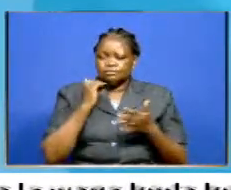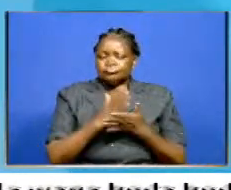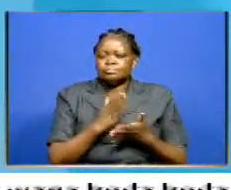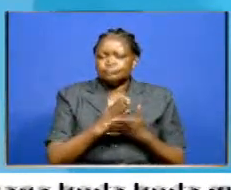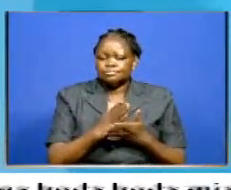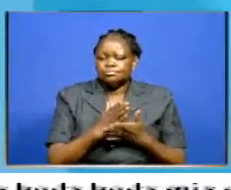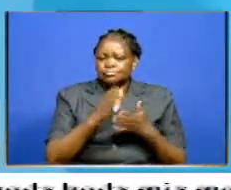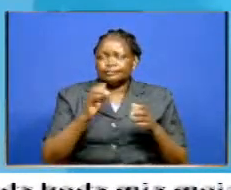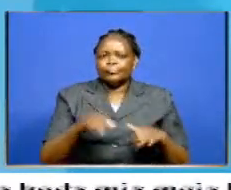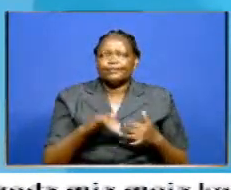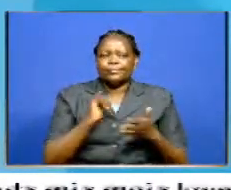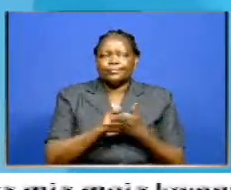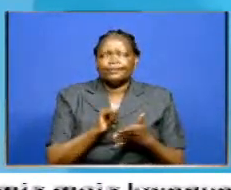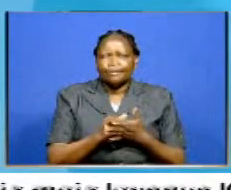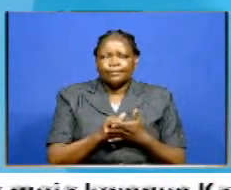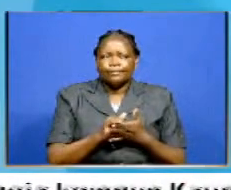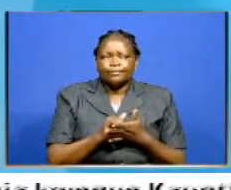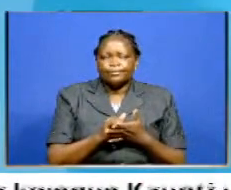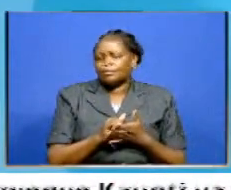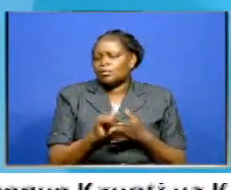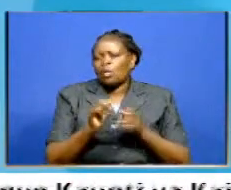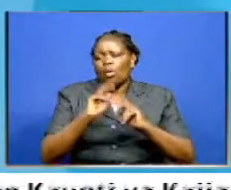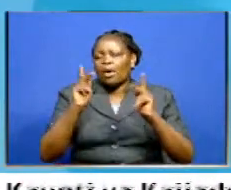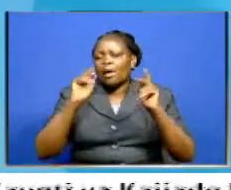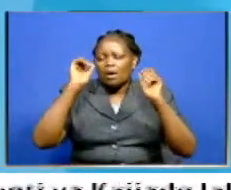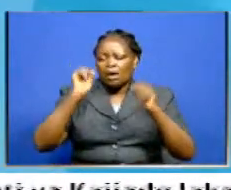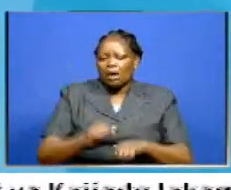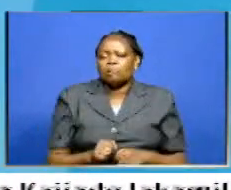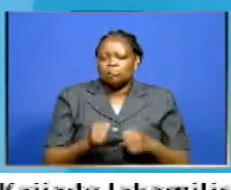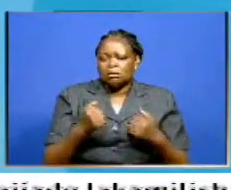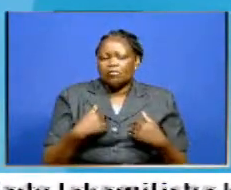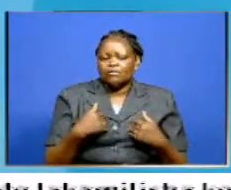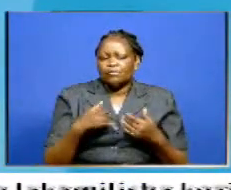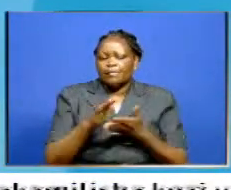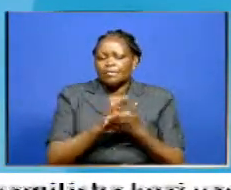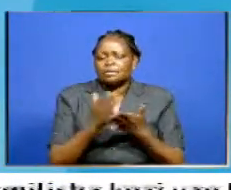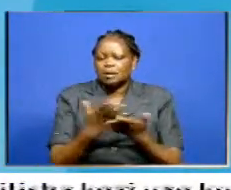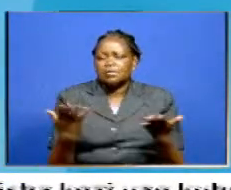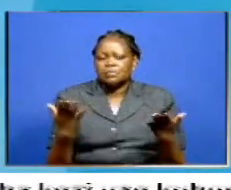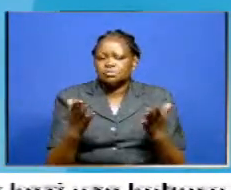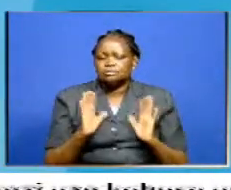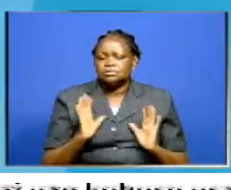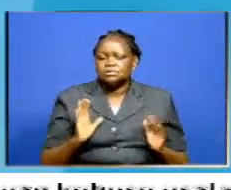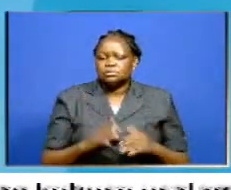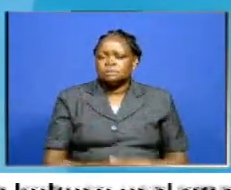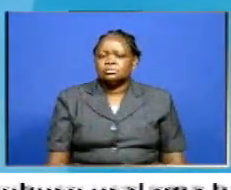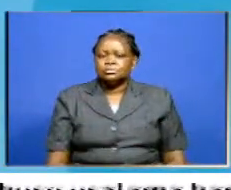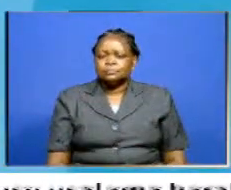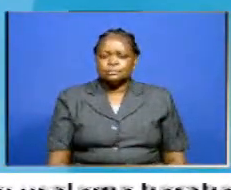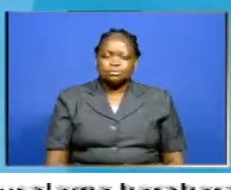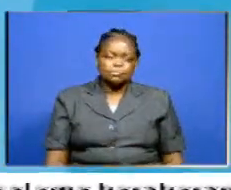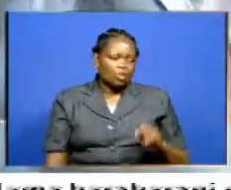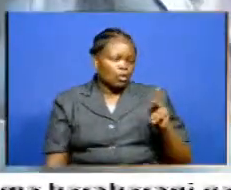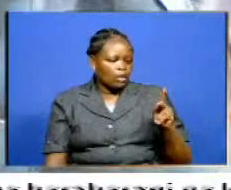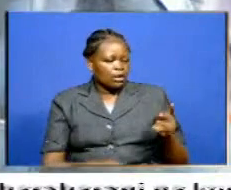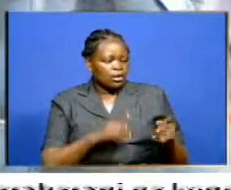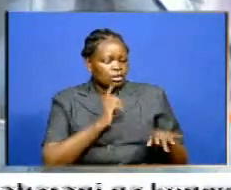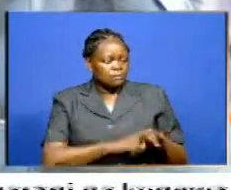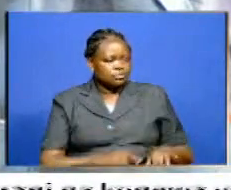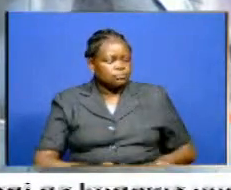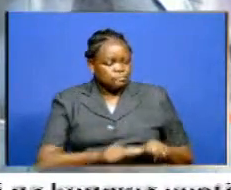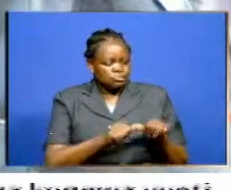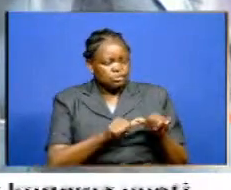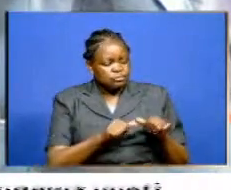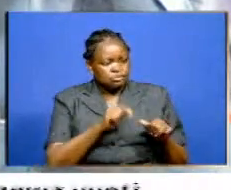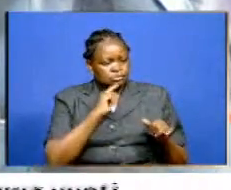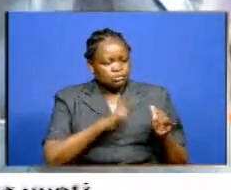yale maisha ambayo kwa kimombo tutasema you can afford the basic necessities za kusaidia katika maisha. Kegoli, labda ukiendelea na ile nukta yako,